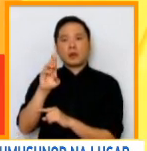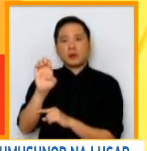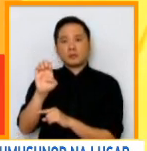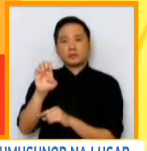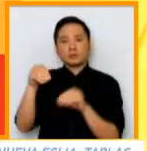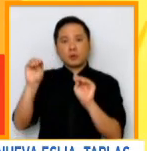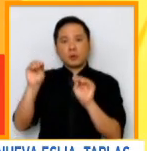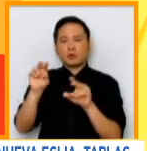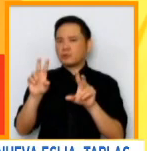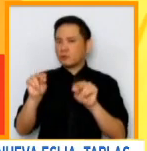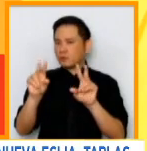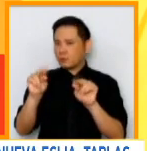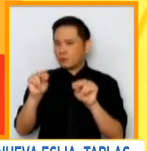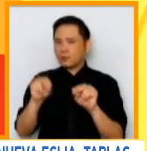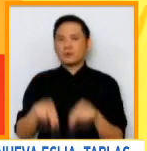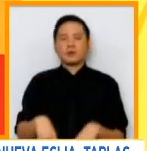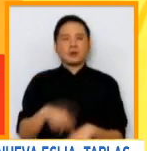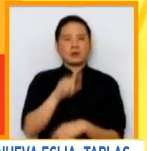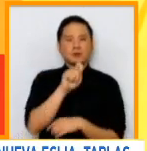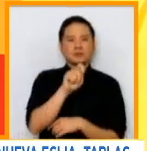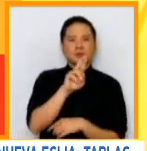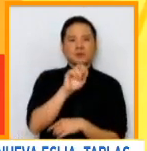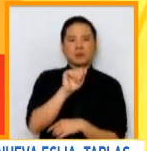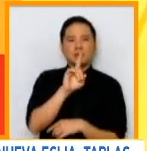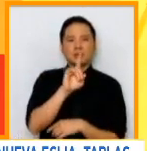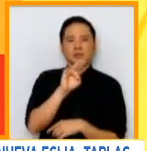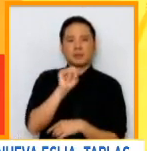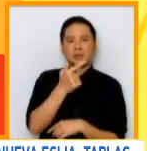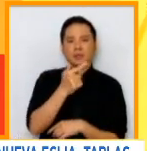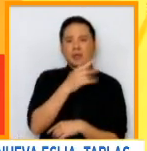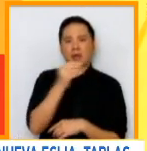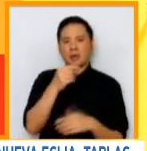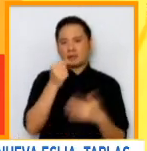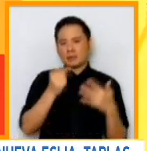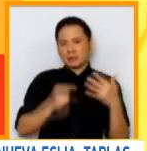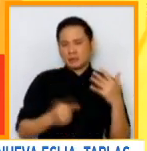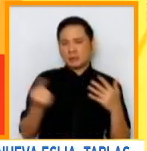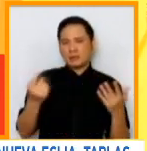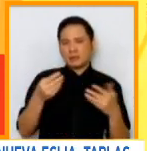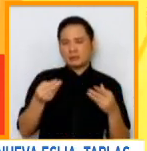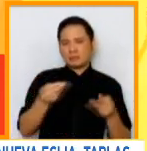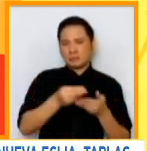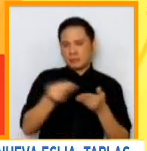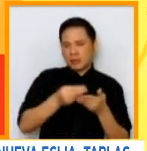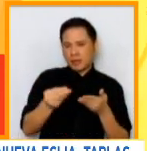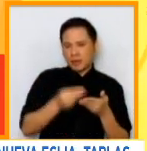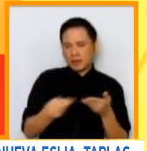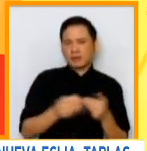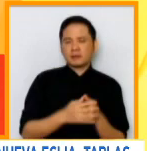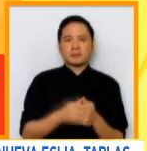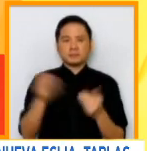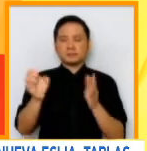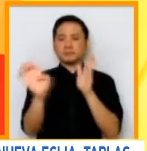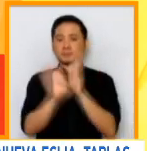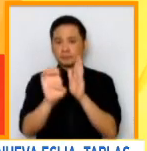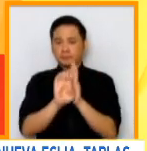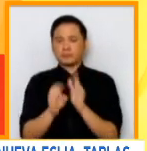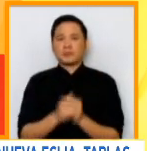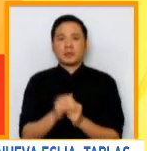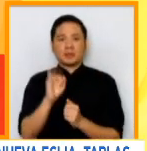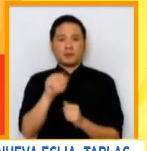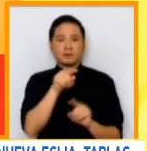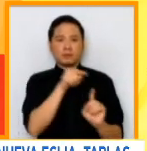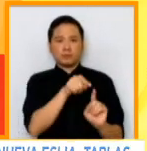trading and supply firm. Okay. Meaning, pagka may gusto kang goods, general merchandise, basta kaya nilang